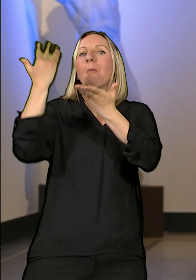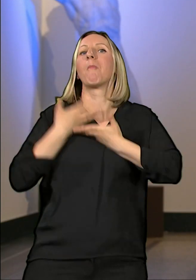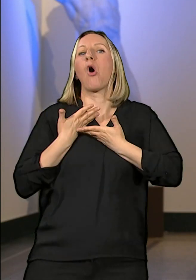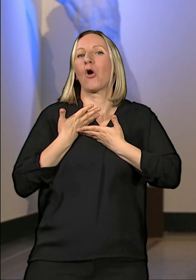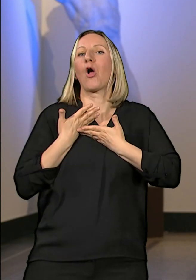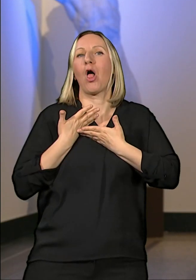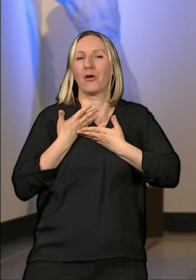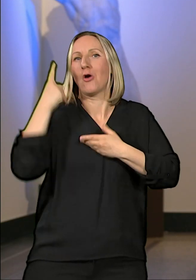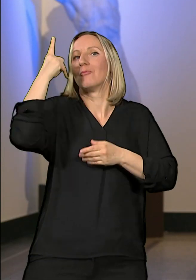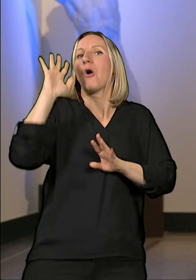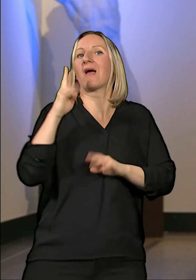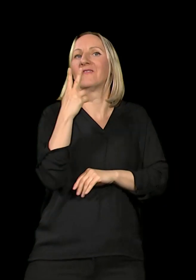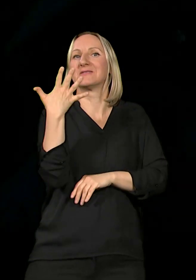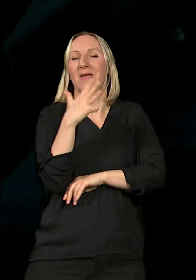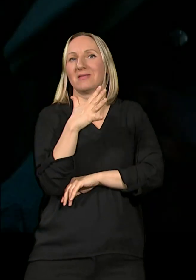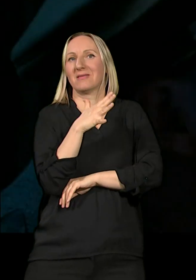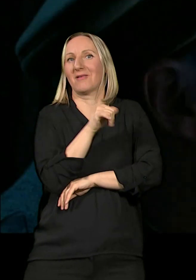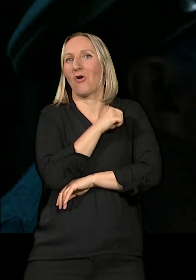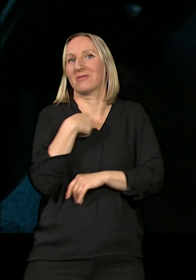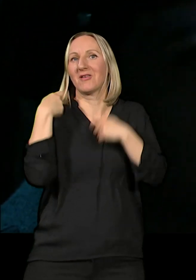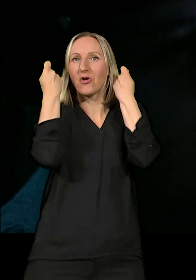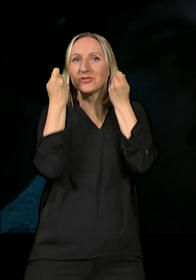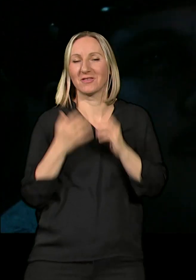poklon od mene.